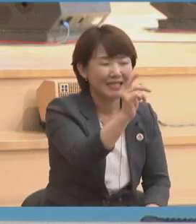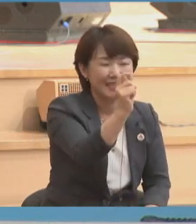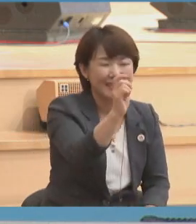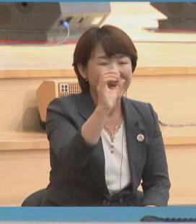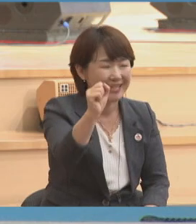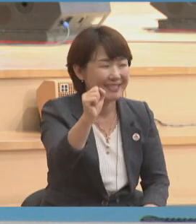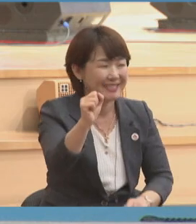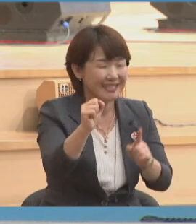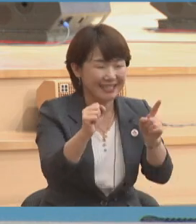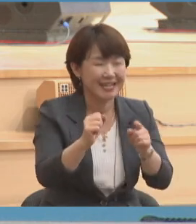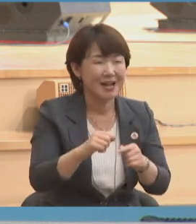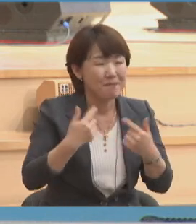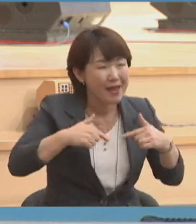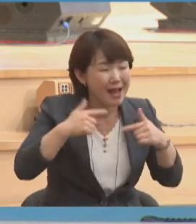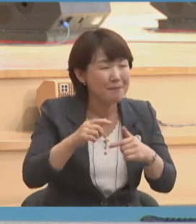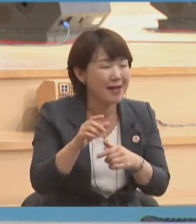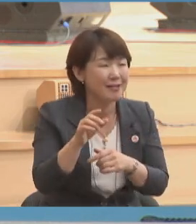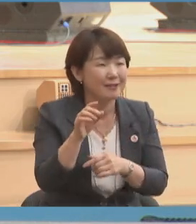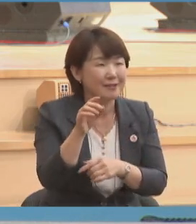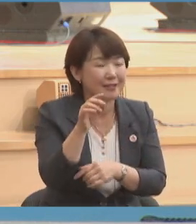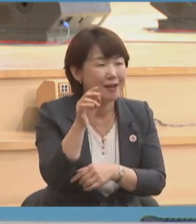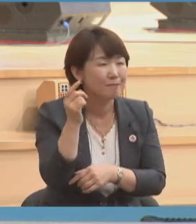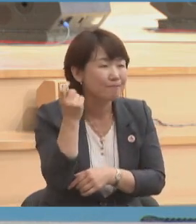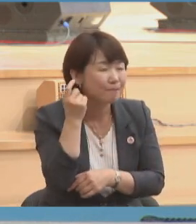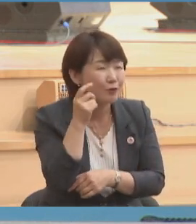CTS. 설교 방송을 듣고 있는데,